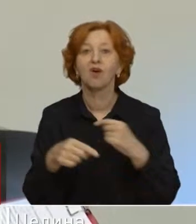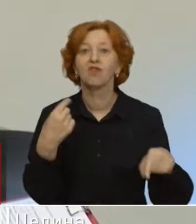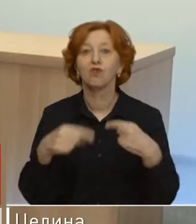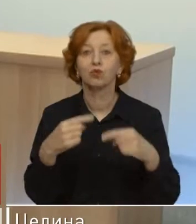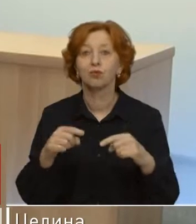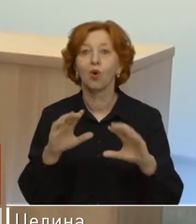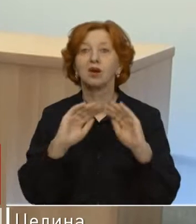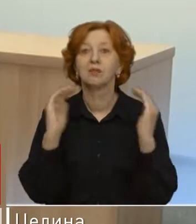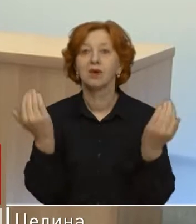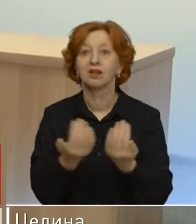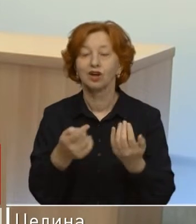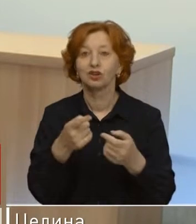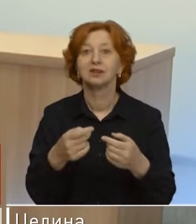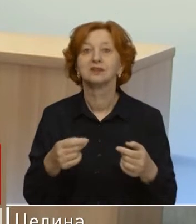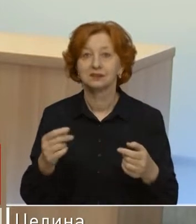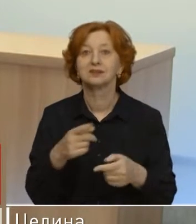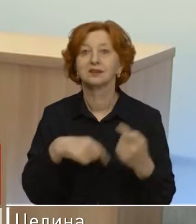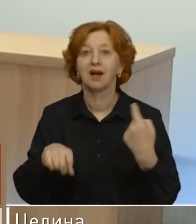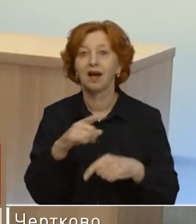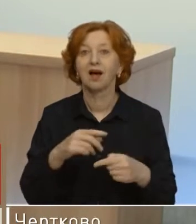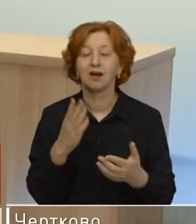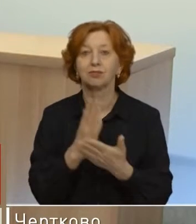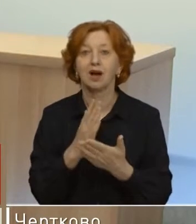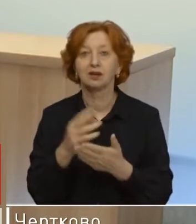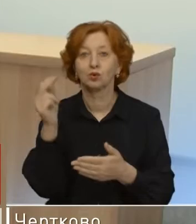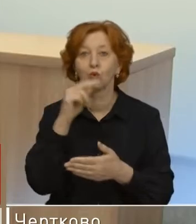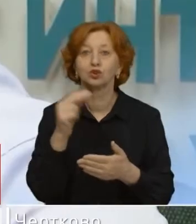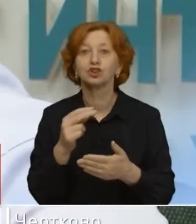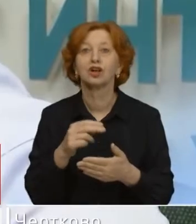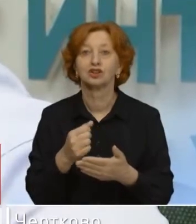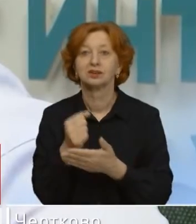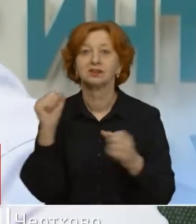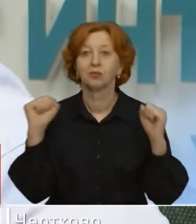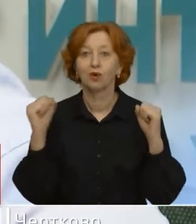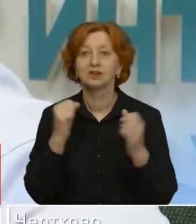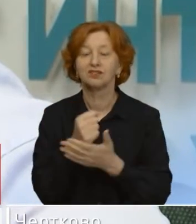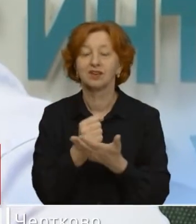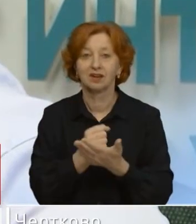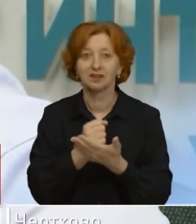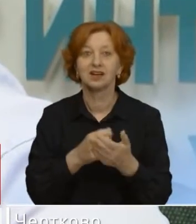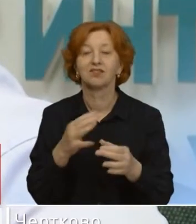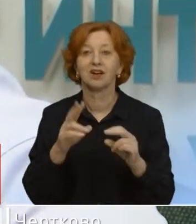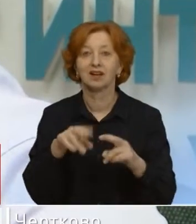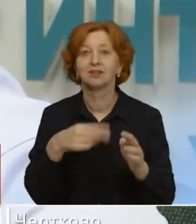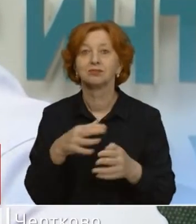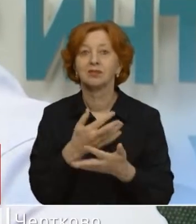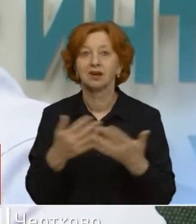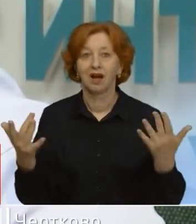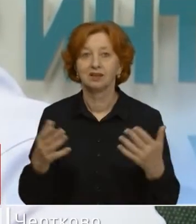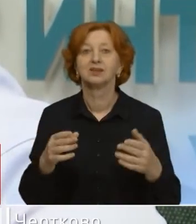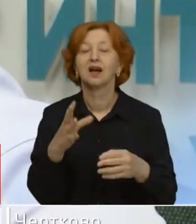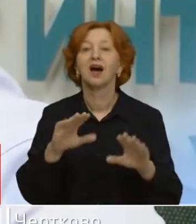манеж и легкоатлетический дворец спорта на базе училища Олимпийского резерва в Ростове, ледовый дворец и дворец единоборств рядом